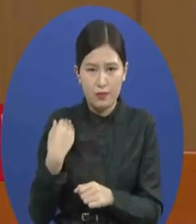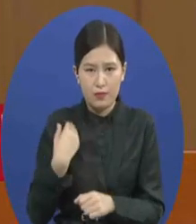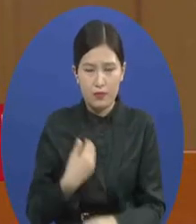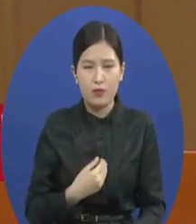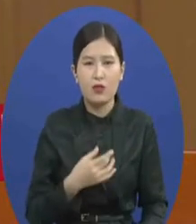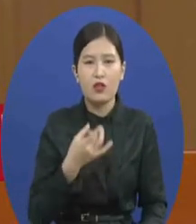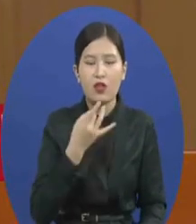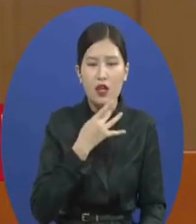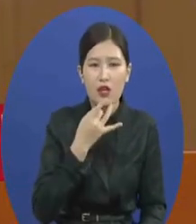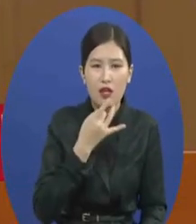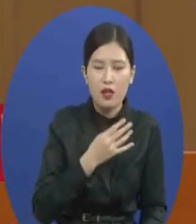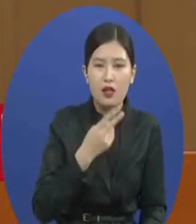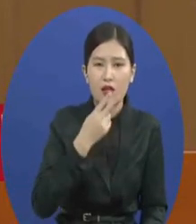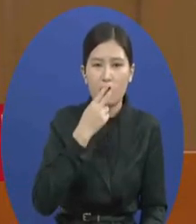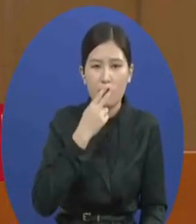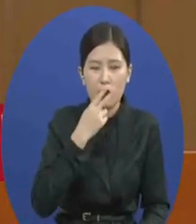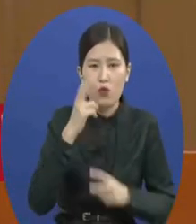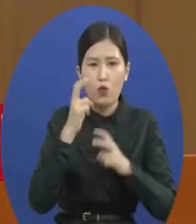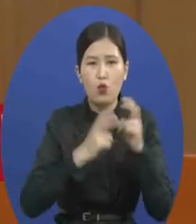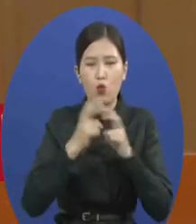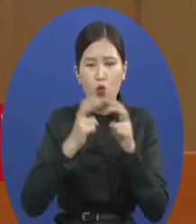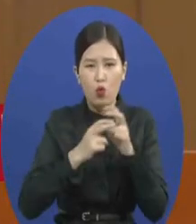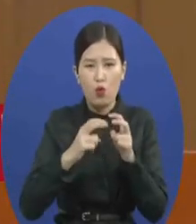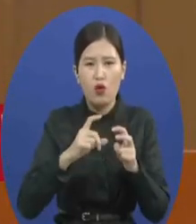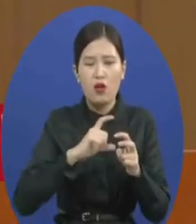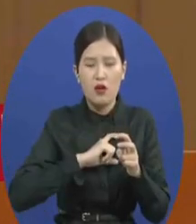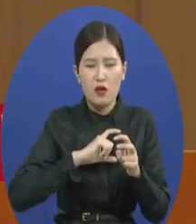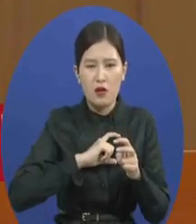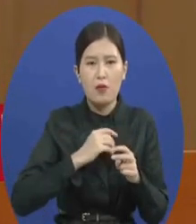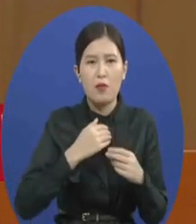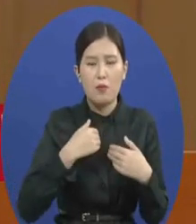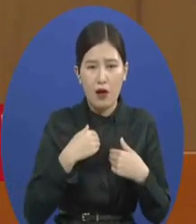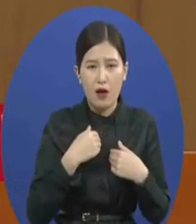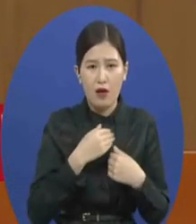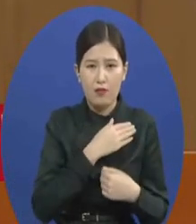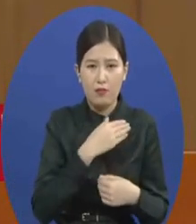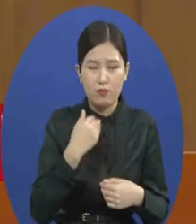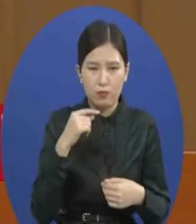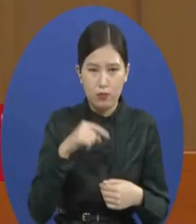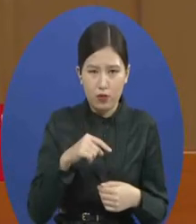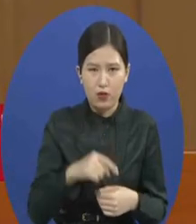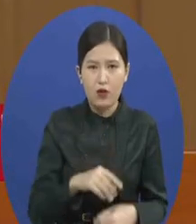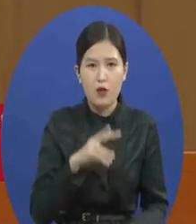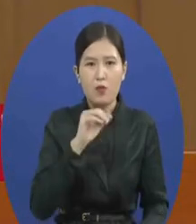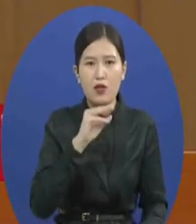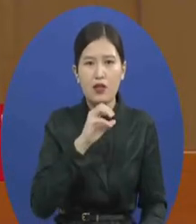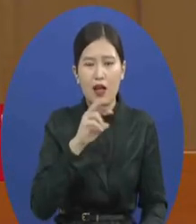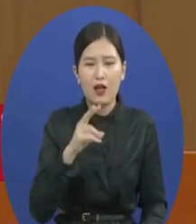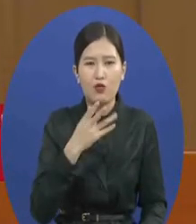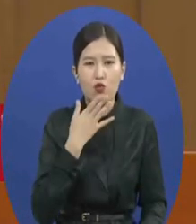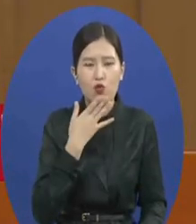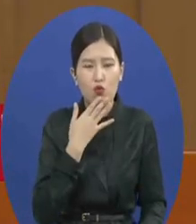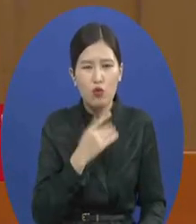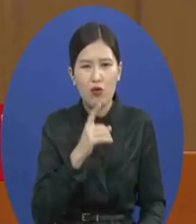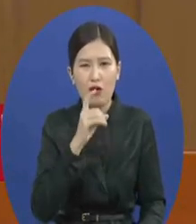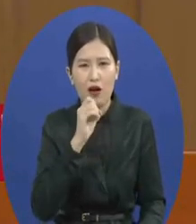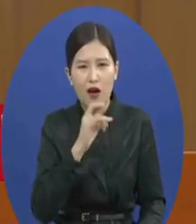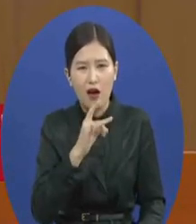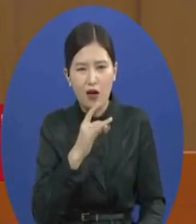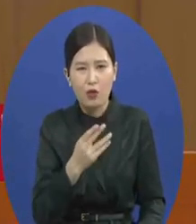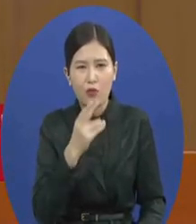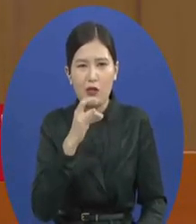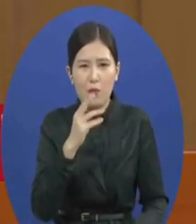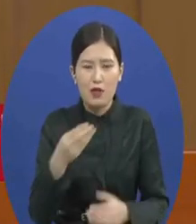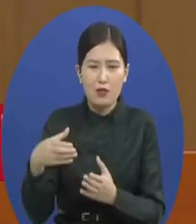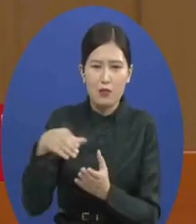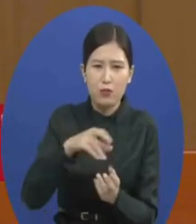согтууруулах ундаа тамих үйлдвэрлэх тусгай зөвшөөрөл эзэмшигч өнгөд метал, хар төмөрлөг, цементийн үйлдвэр ажиллуулж байгаа